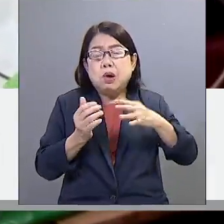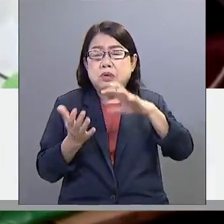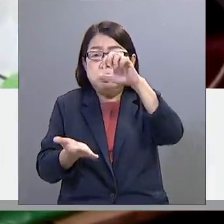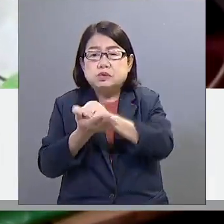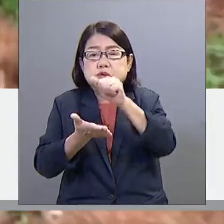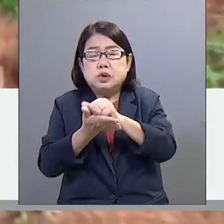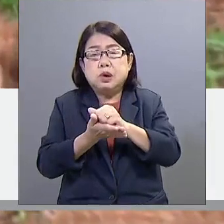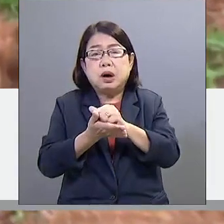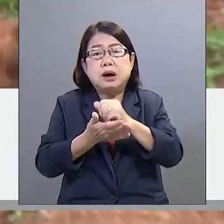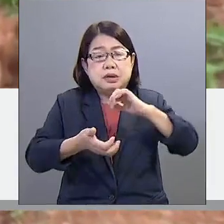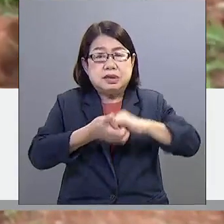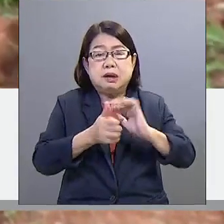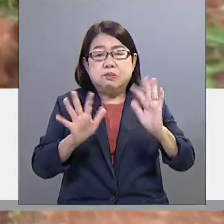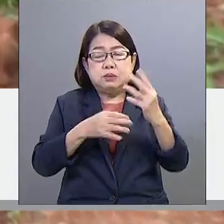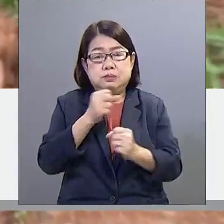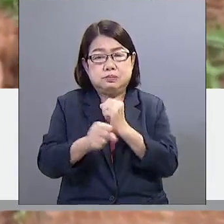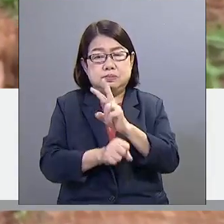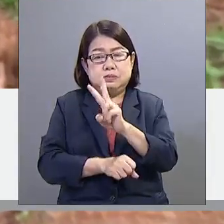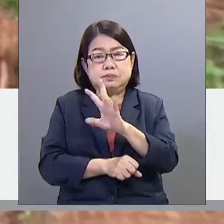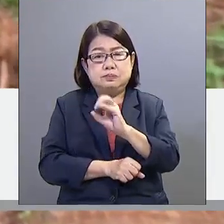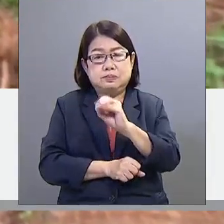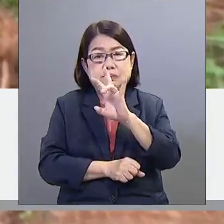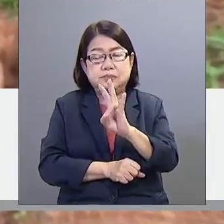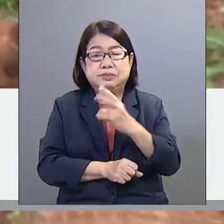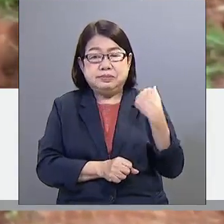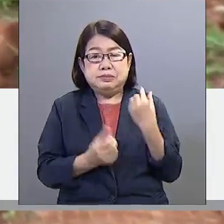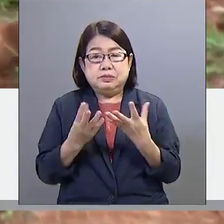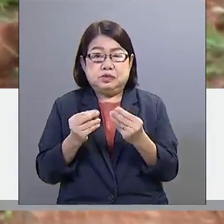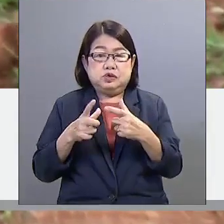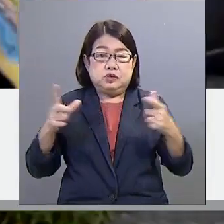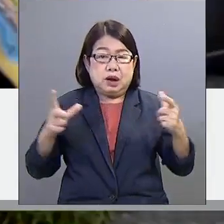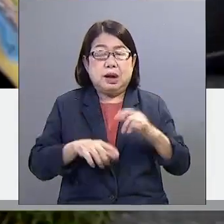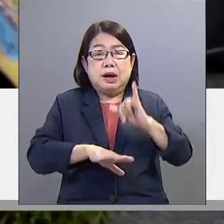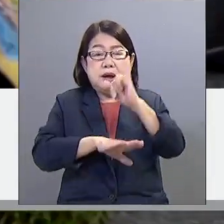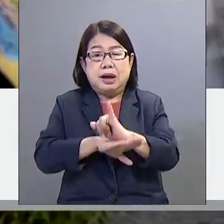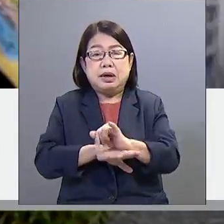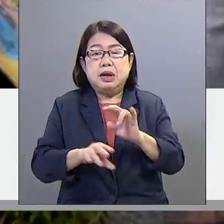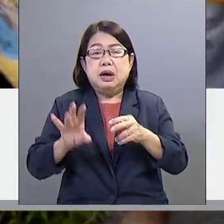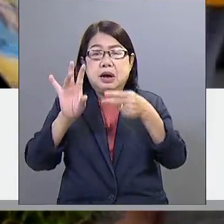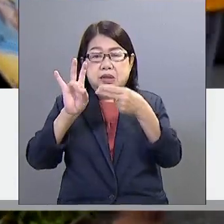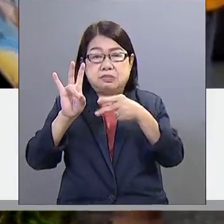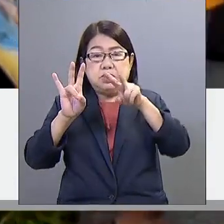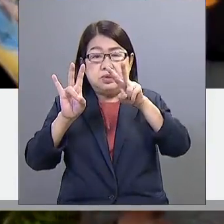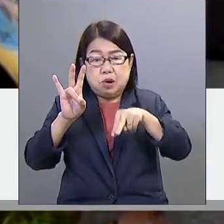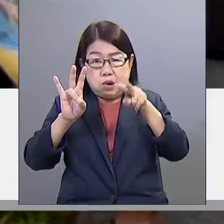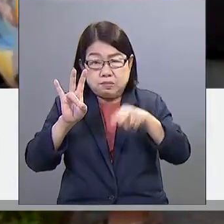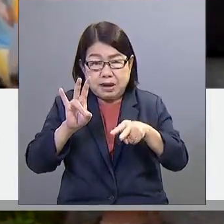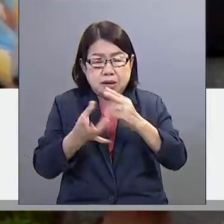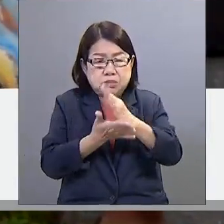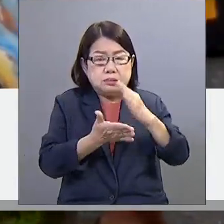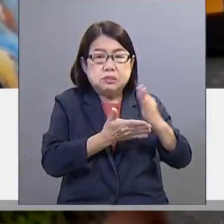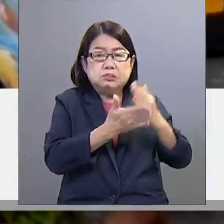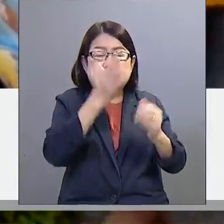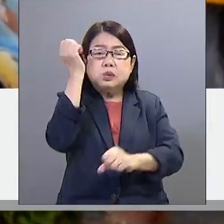2557เรียกร้องให้รัฐนำที่ดินทำกินทั้งหมดเนื้อที่ประมาณ72,000ไร่จัดสรรให้คนจนตามมติคณะ